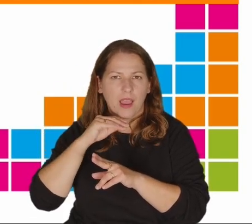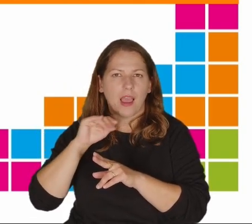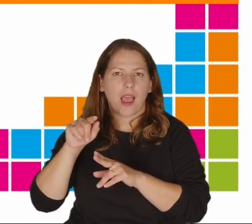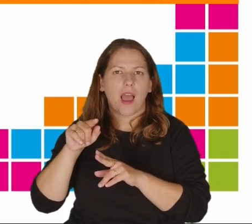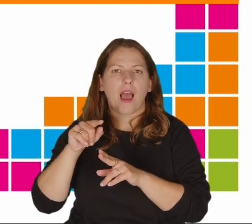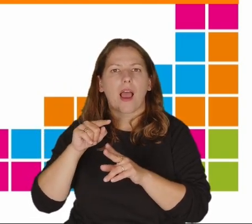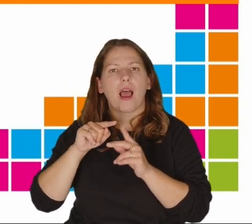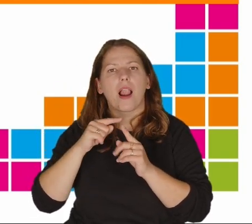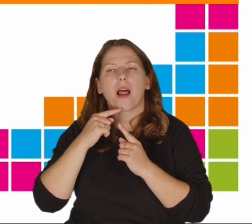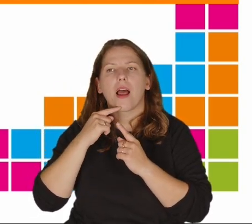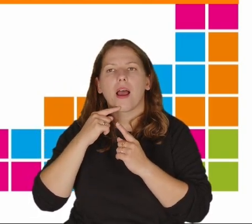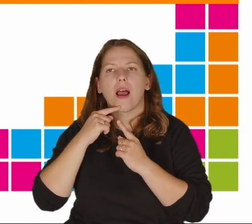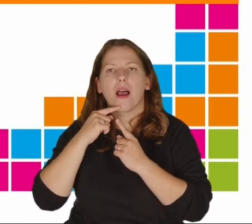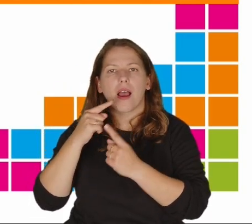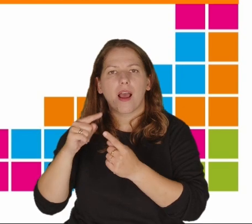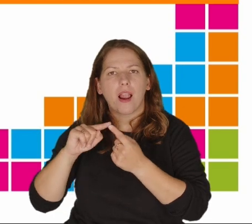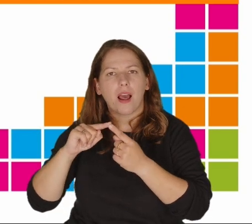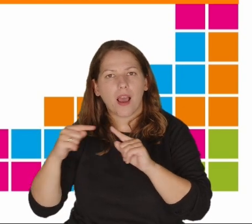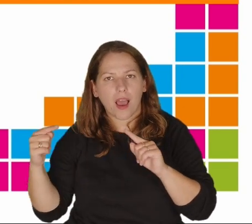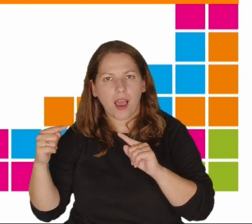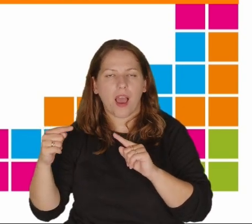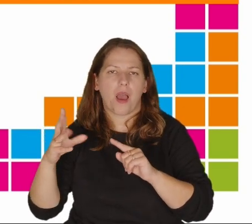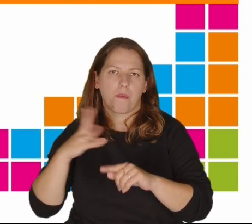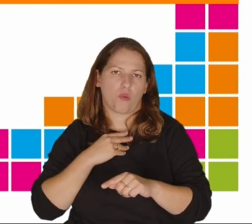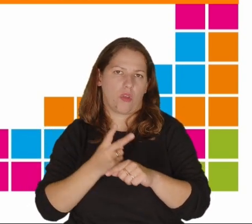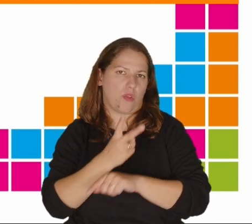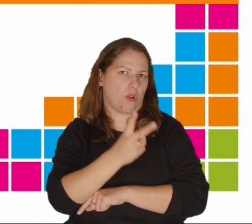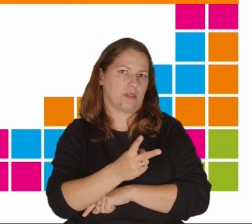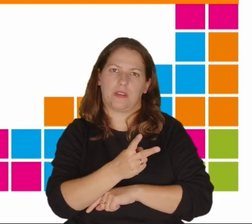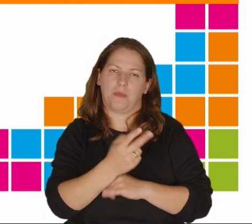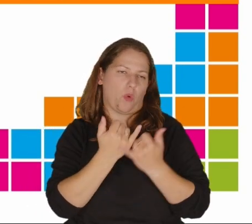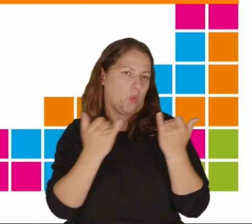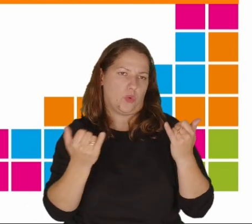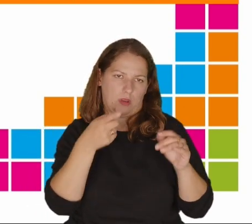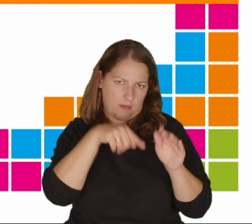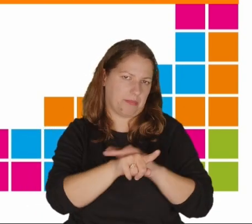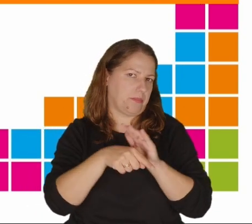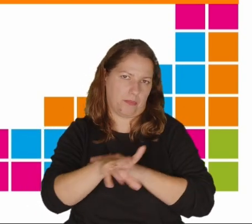magiczną formułę i może mieć dostęp do różnych rzeczy.